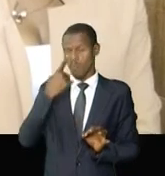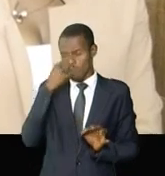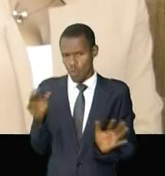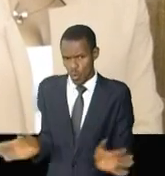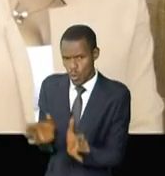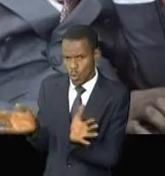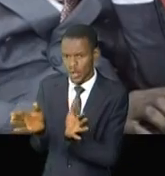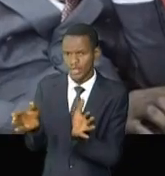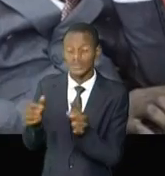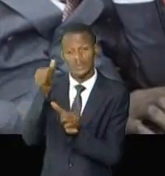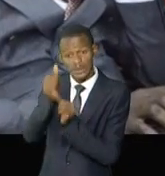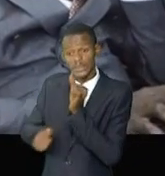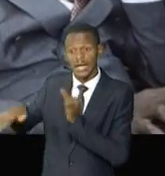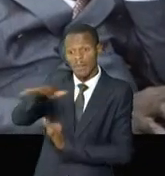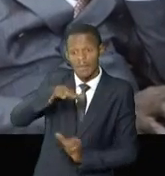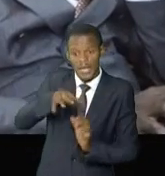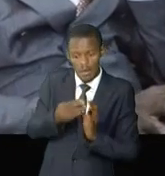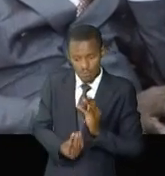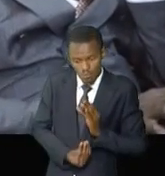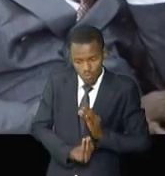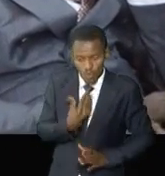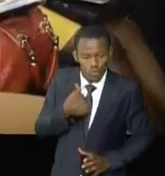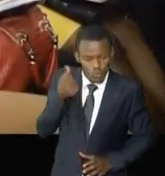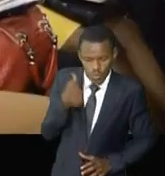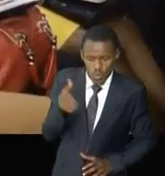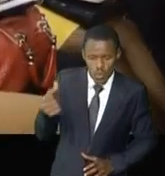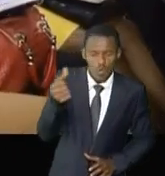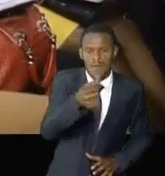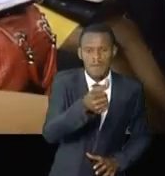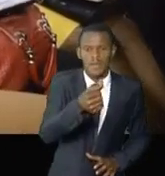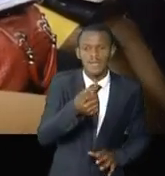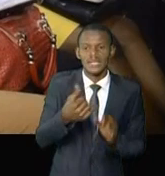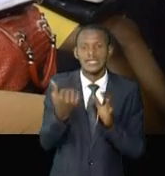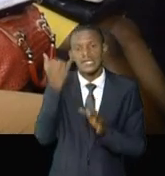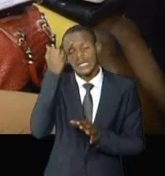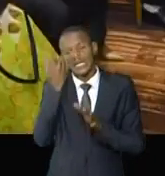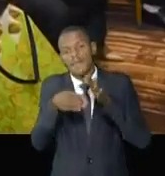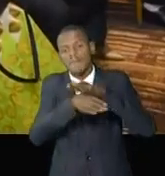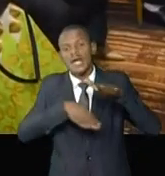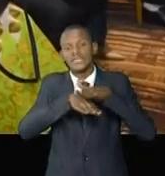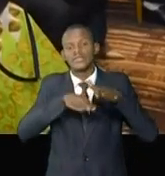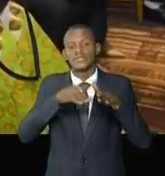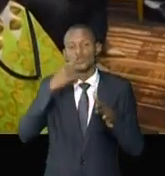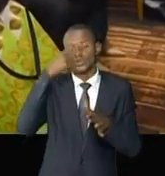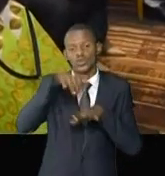d'origine interne. Deuxième opportunité, c'est la GOA. C'est une loi sur les